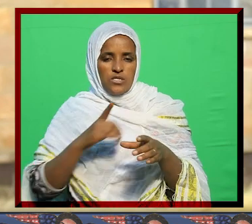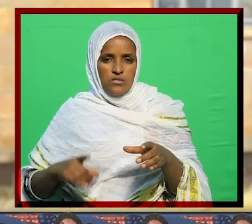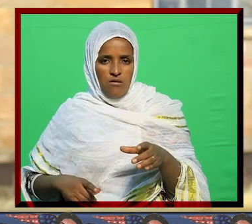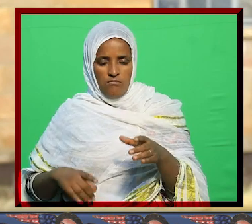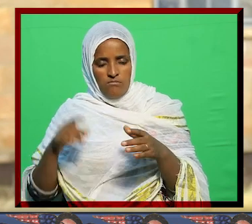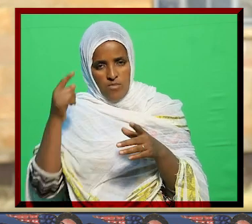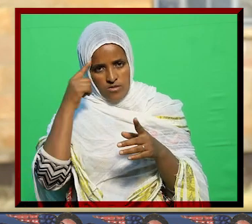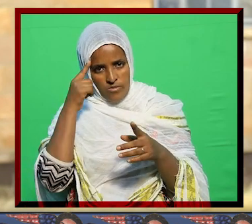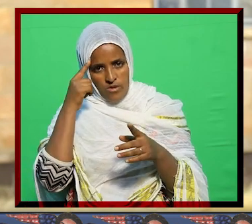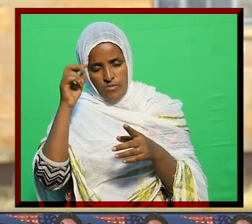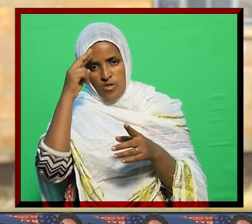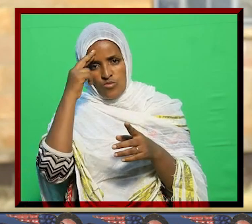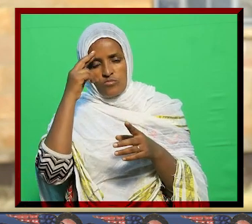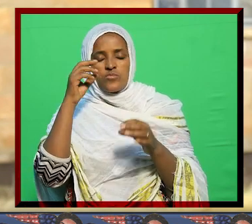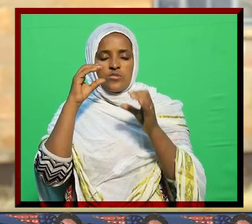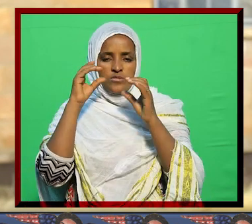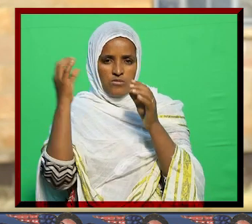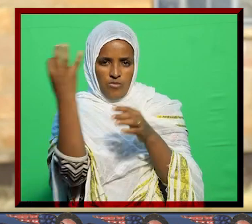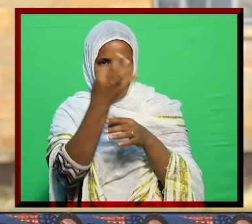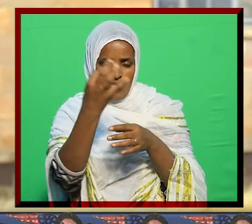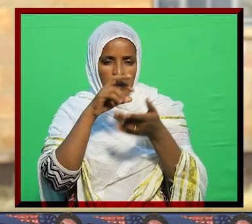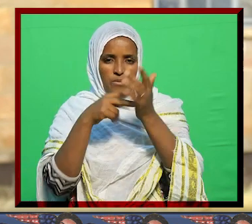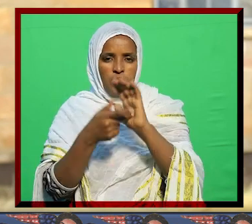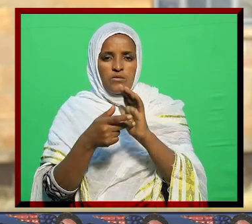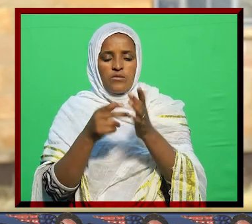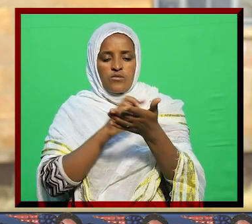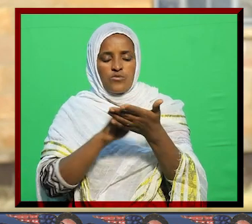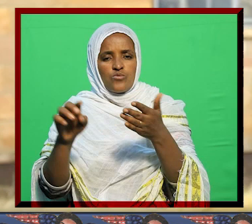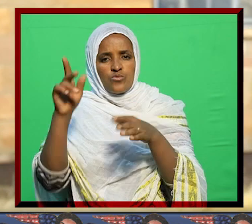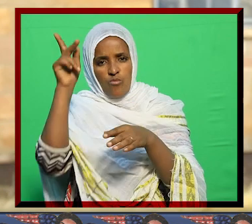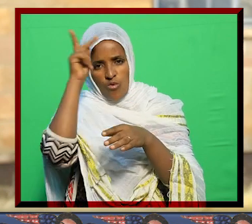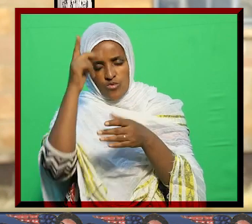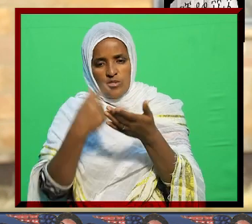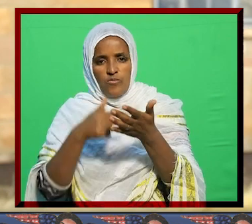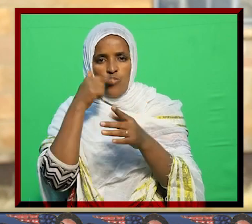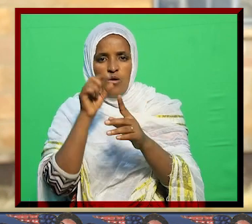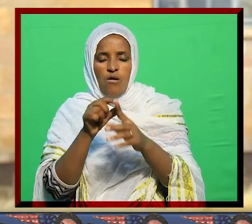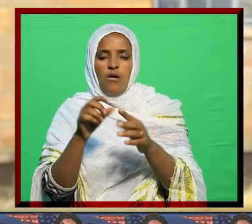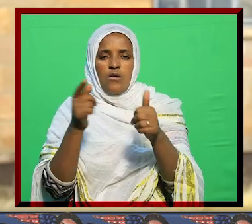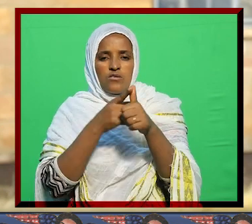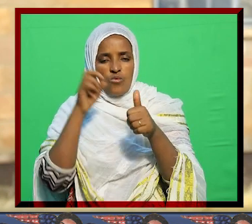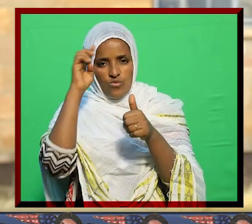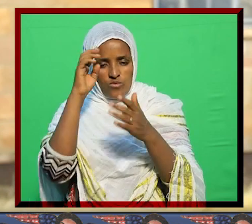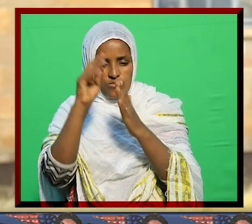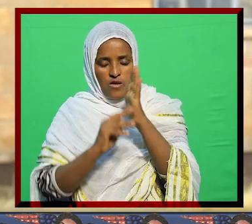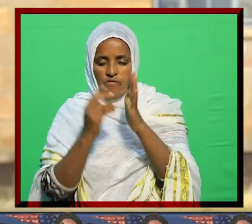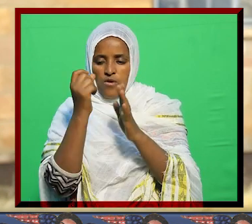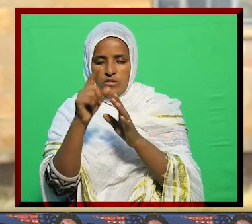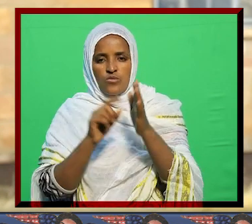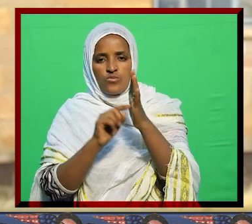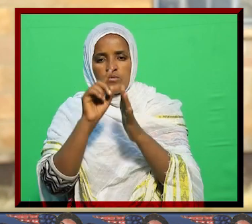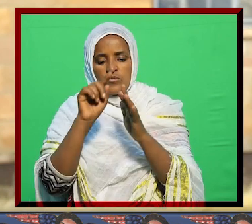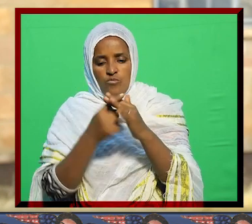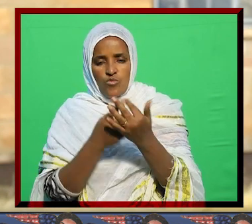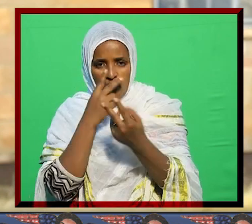ክርስትናው እናስባለን። ምክንያቱም ሰብከውናል ማለት ነው። ቅዱስ ጳውሎስ እንዲህ የሚለው ቃል አለ በአንደኛ ቆሮንቶስ ምዕራፍ 11 ቁጥር